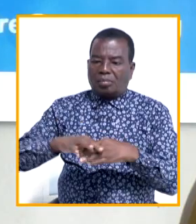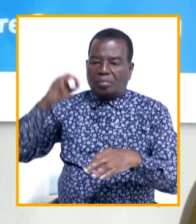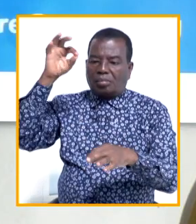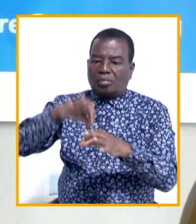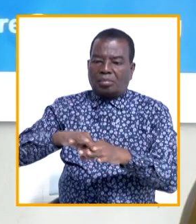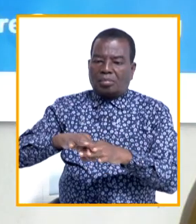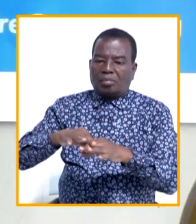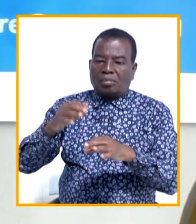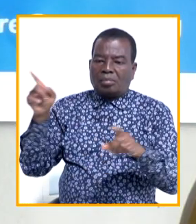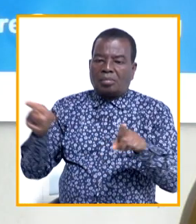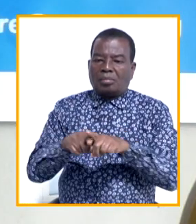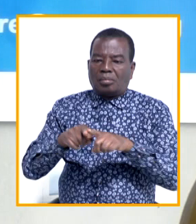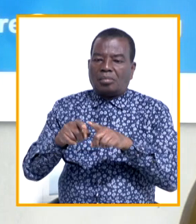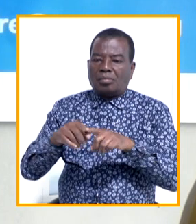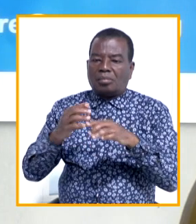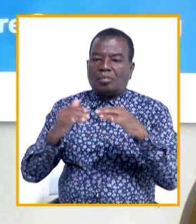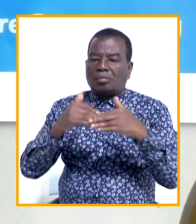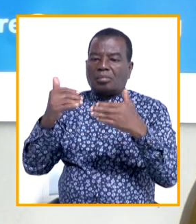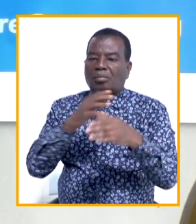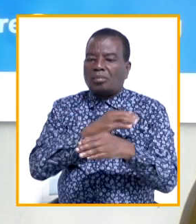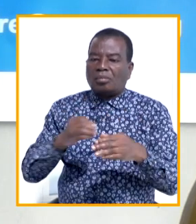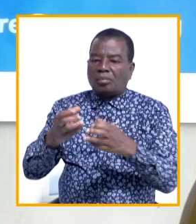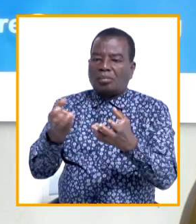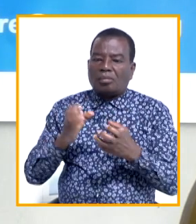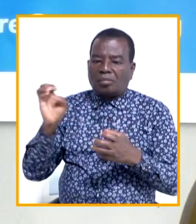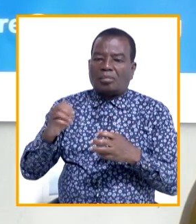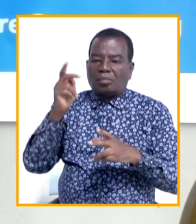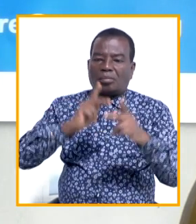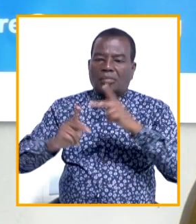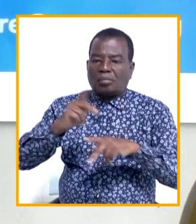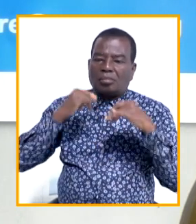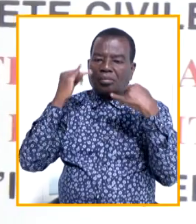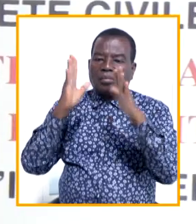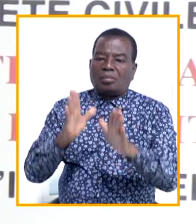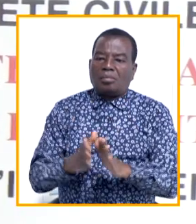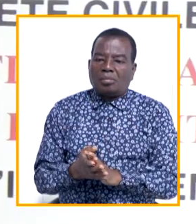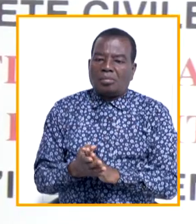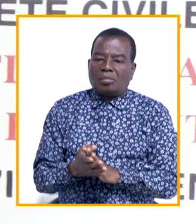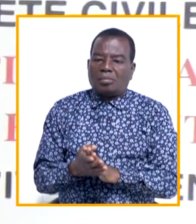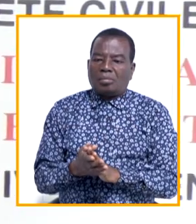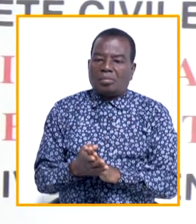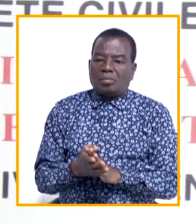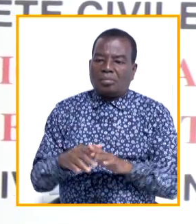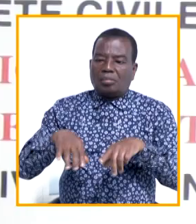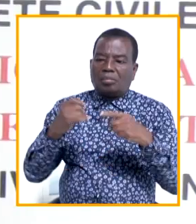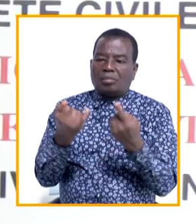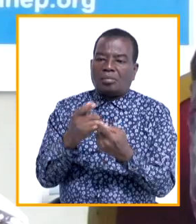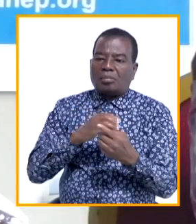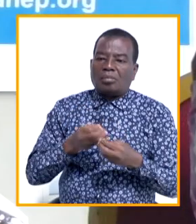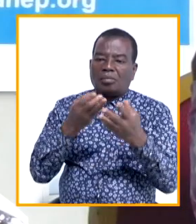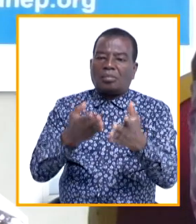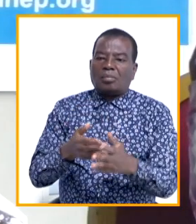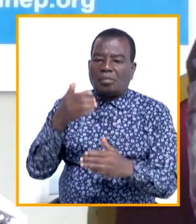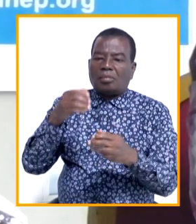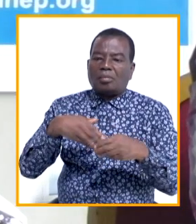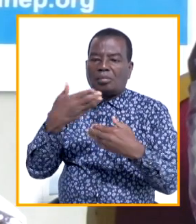élections en tant que manifestation autant de la volonté du peuple ivoirien le oneanep Côte d'Ivoire fournit après